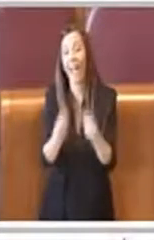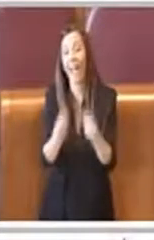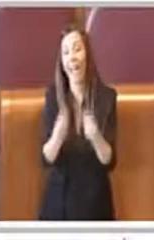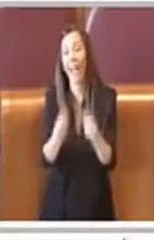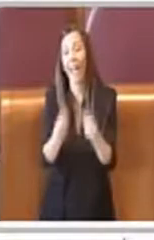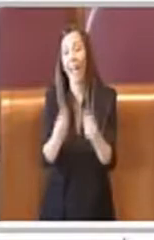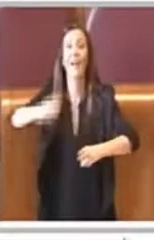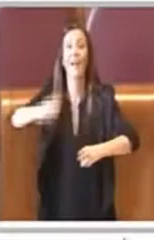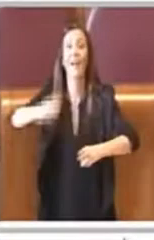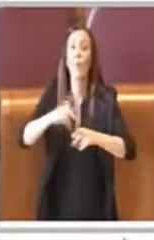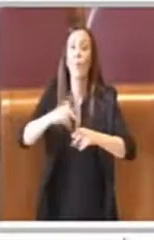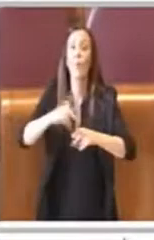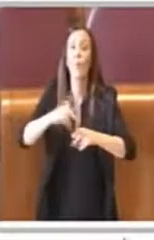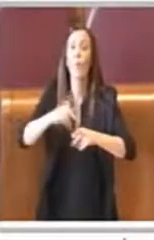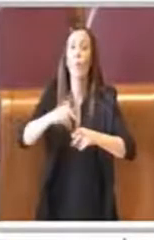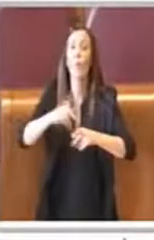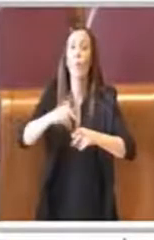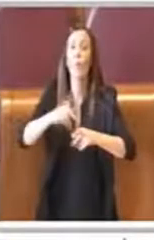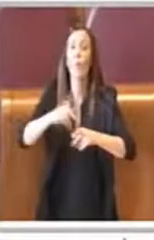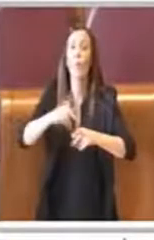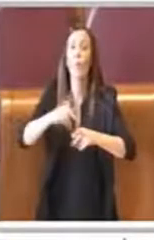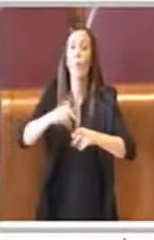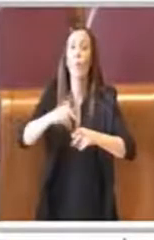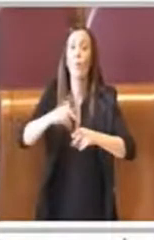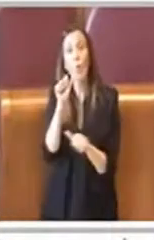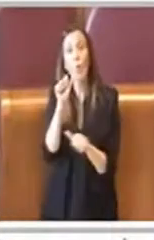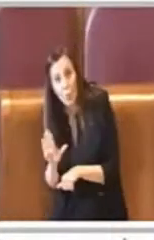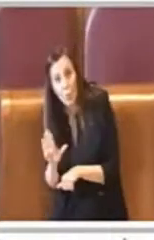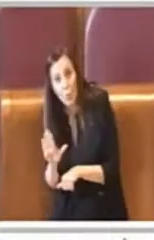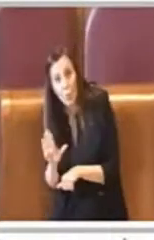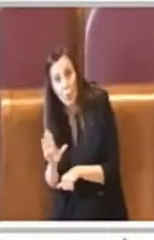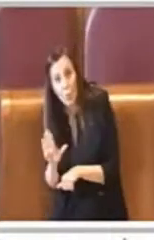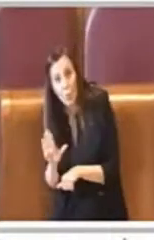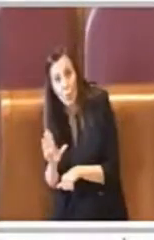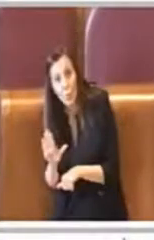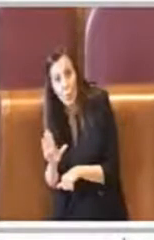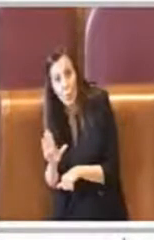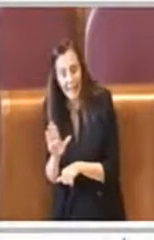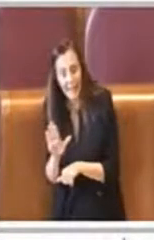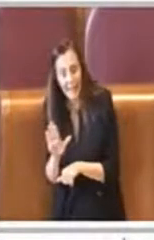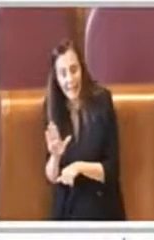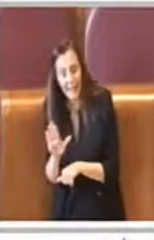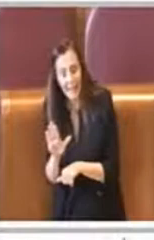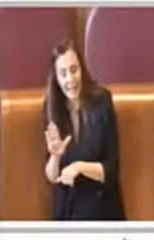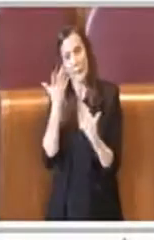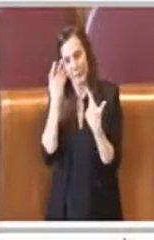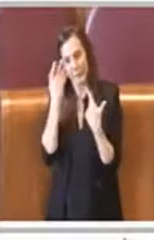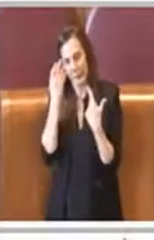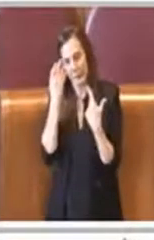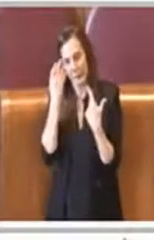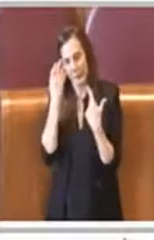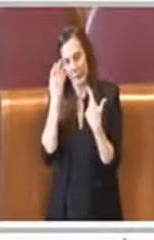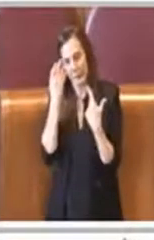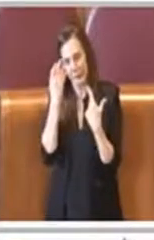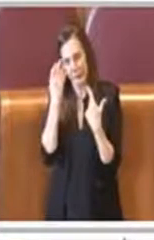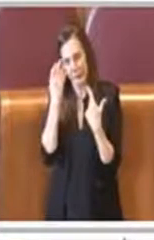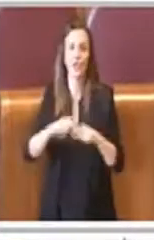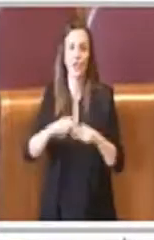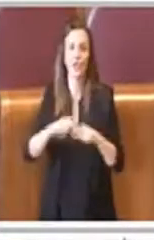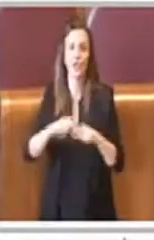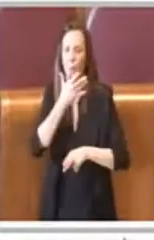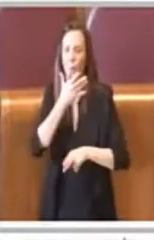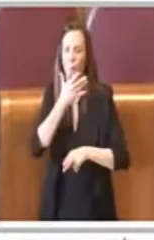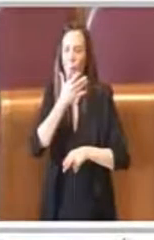un richiamo non solo culturale, come è sicuramente nelle leve della città più bella del